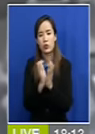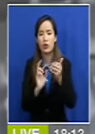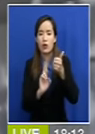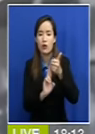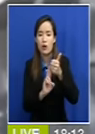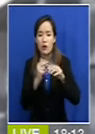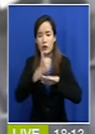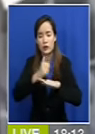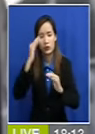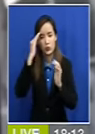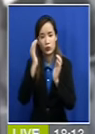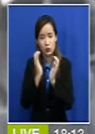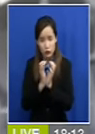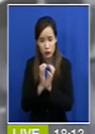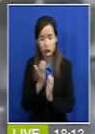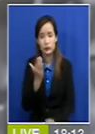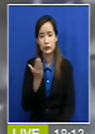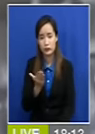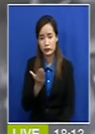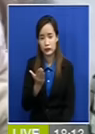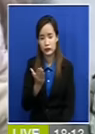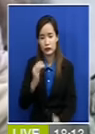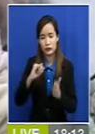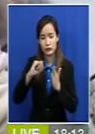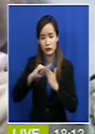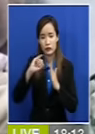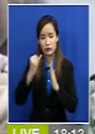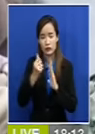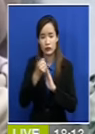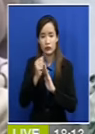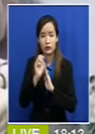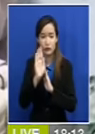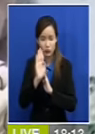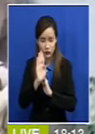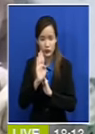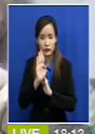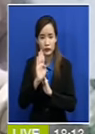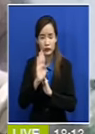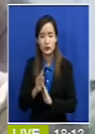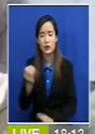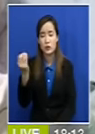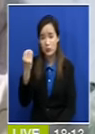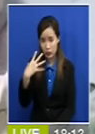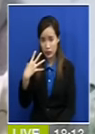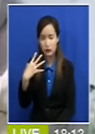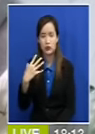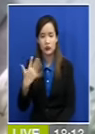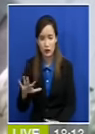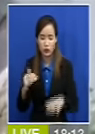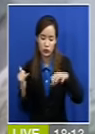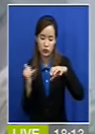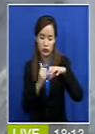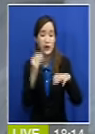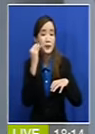ตรสอบสวนสถานีตำรวจภูธรเดชอุดมที่อุบลราชธานีได้รับการแจ้งเหตุมานะครับแล้วก็ไปตรวจส